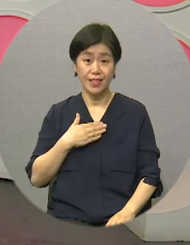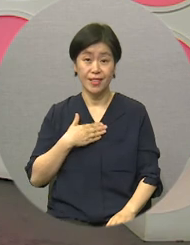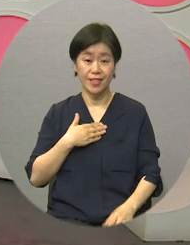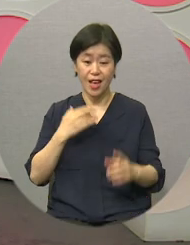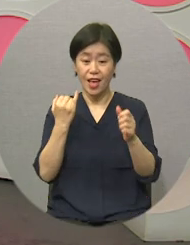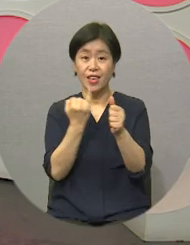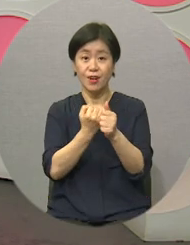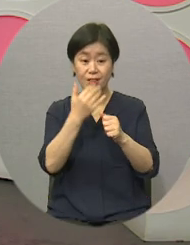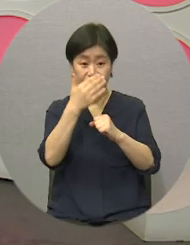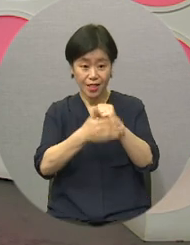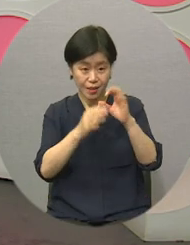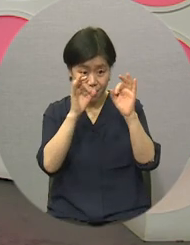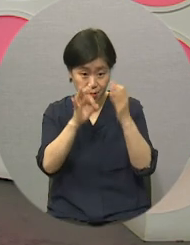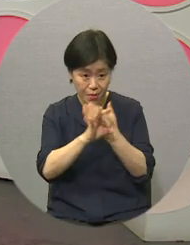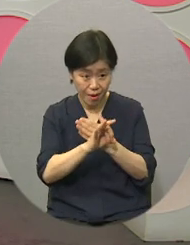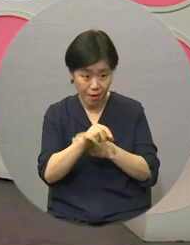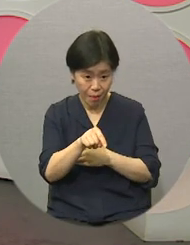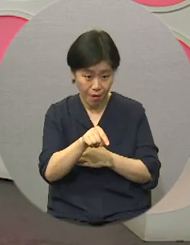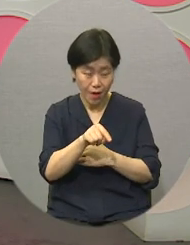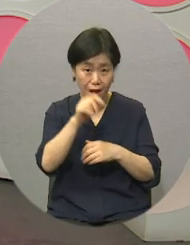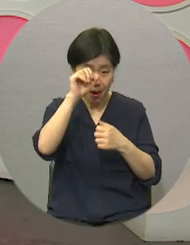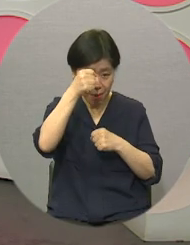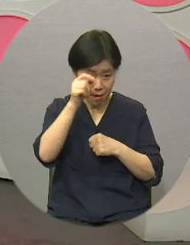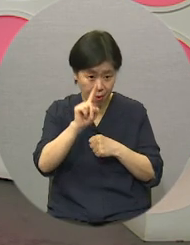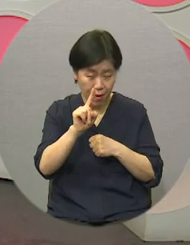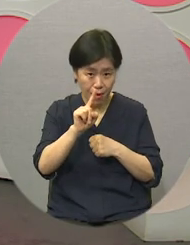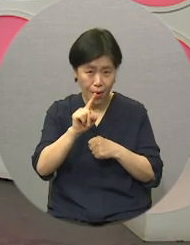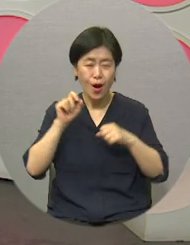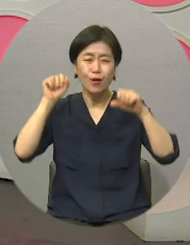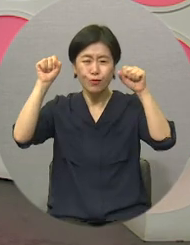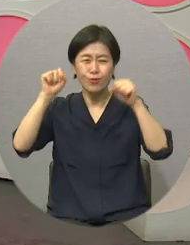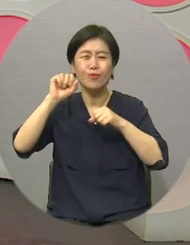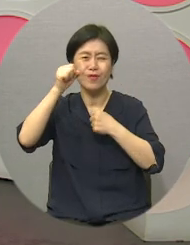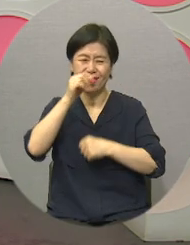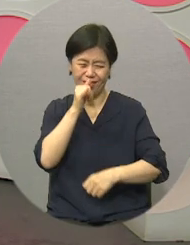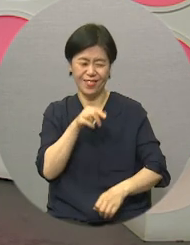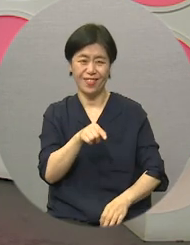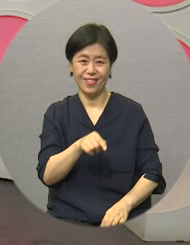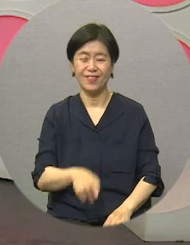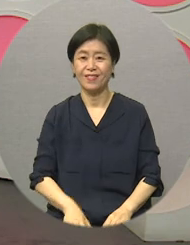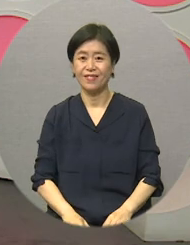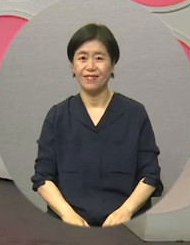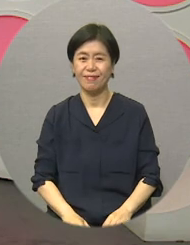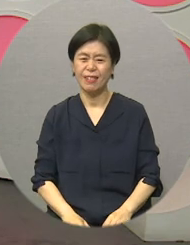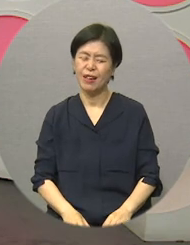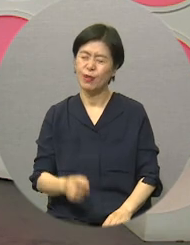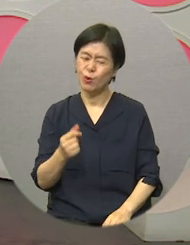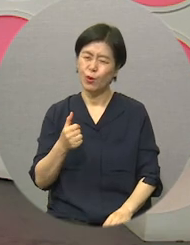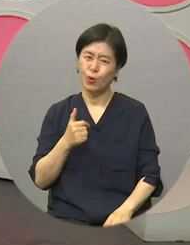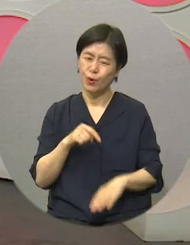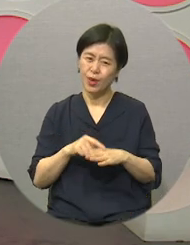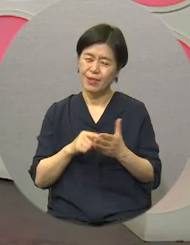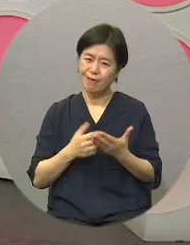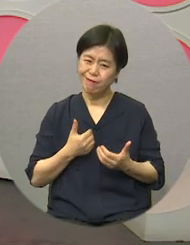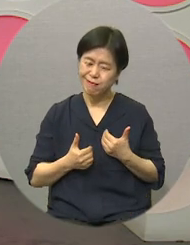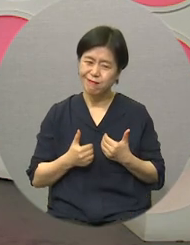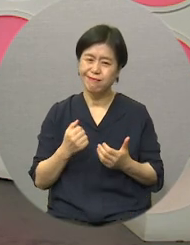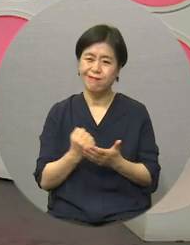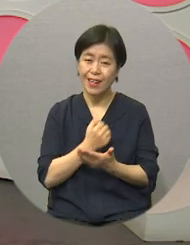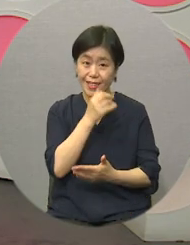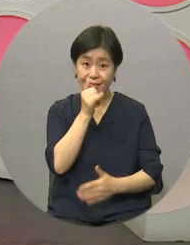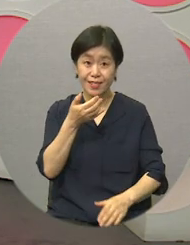운동화를 쉬는 모습이 담겨 있습니다 결혼식 날에도 운동하라이 속상한 마음도 있었지만 이제는